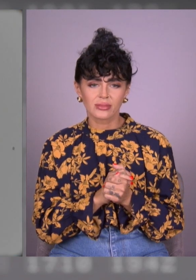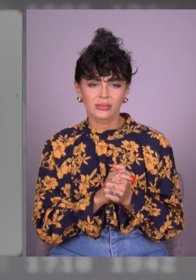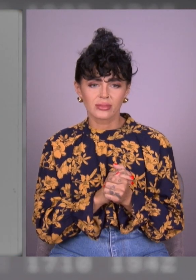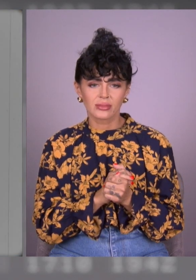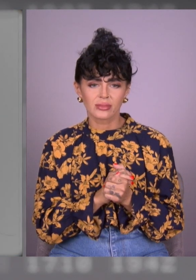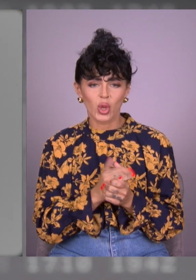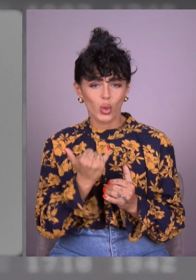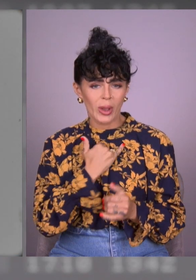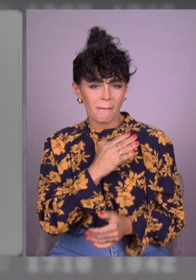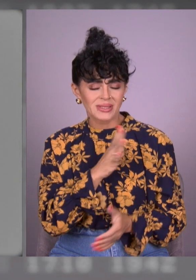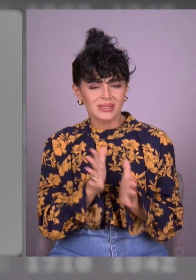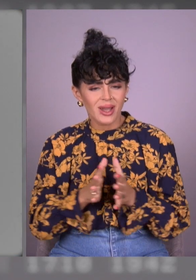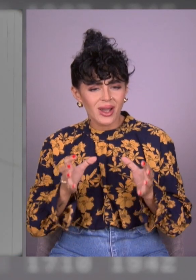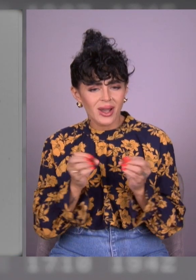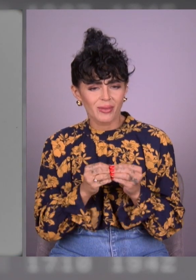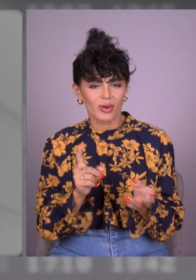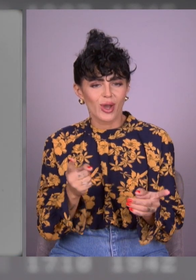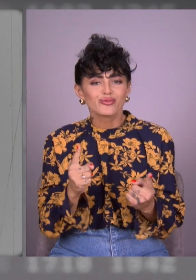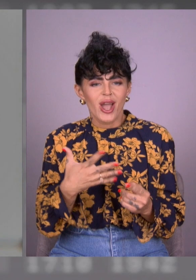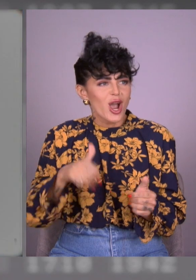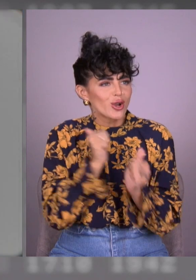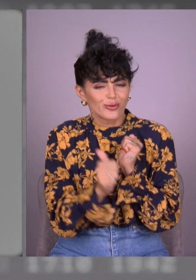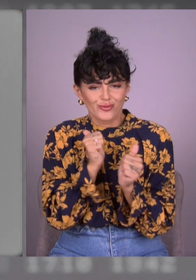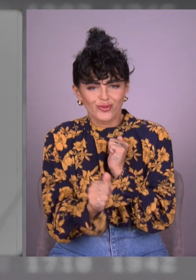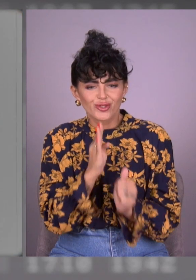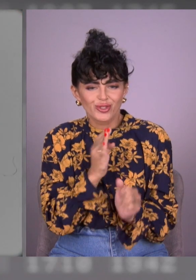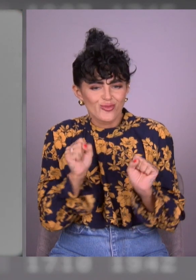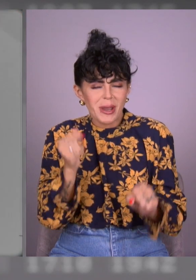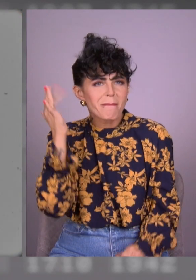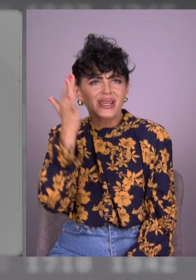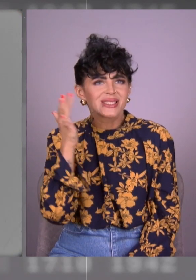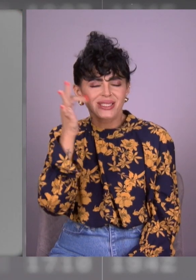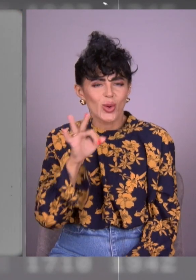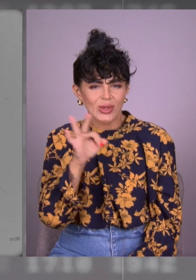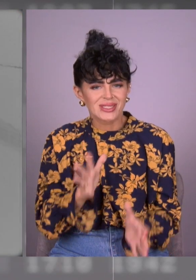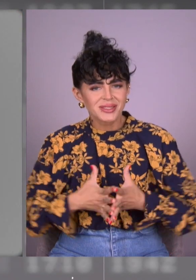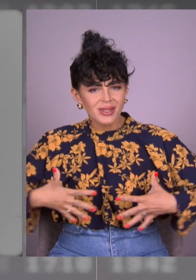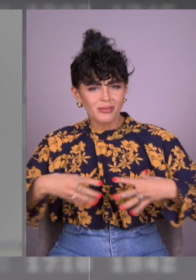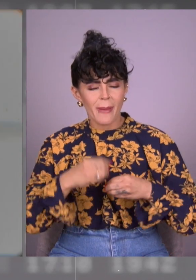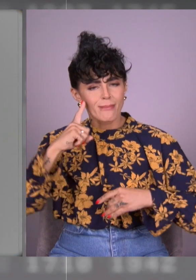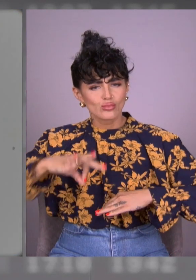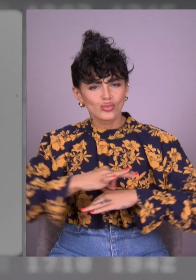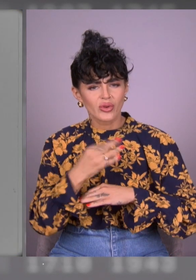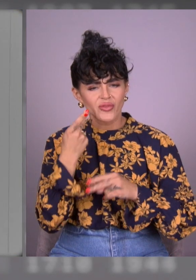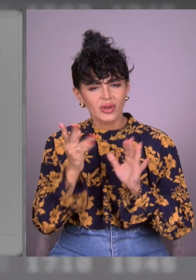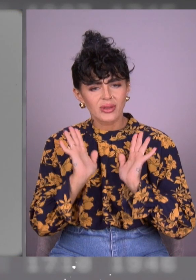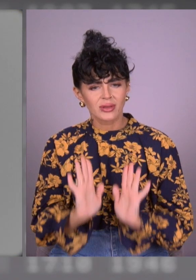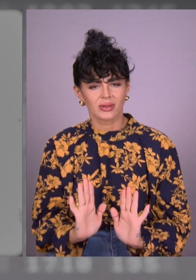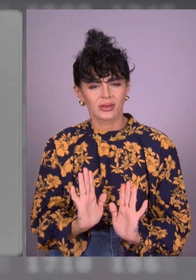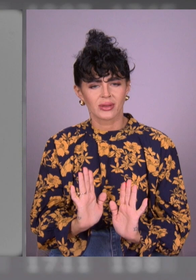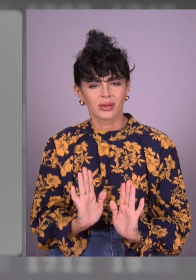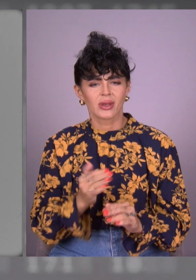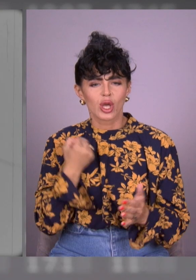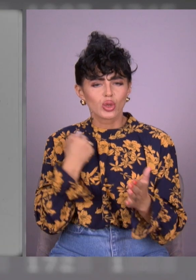У мене була родина, про яку кожна жінка може мріяти лише. Чоловік, він завжди не випускав